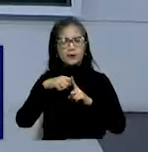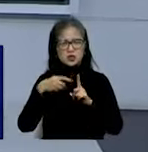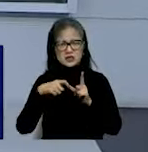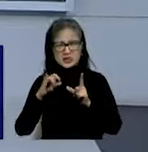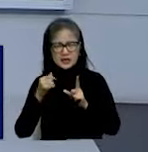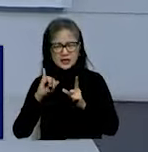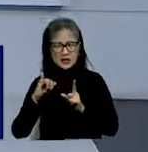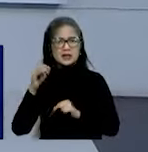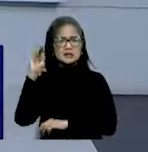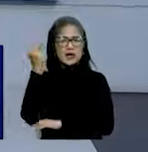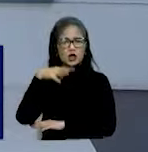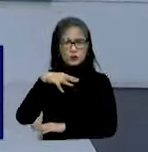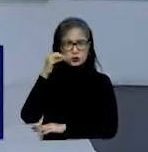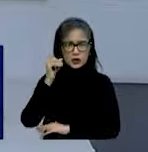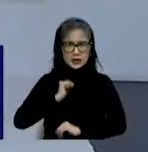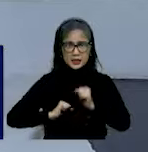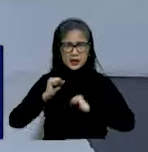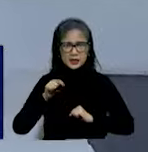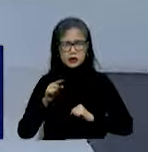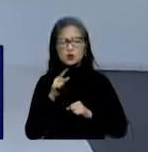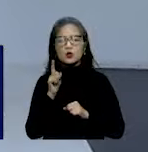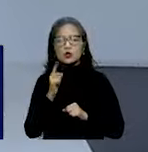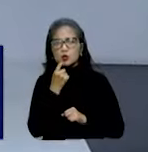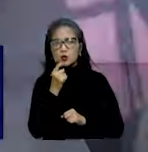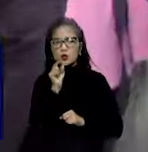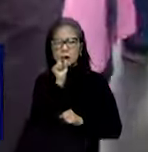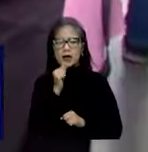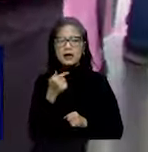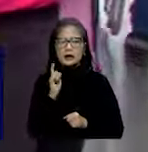menekan angka gangguan pertumbuhan pada anak.